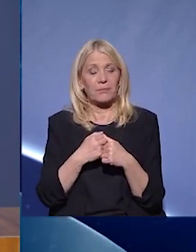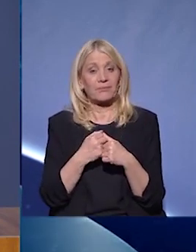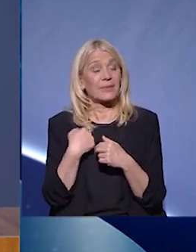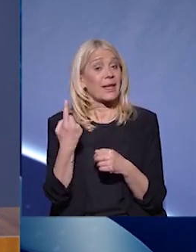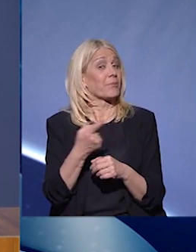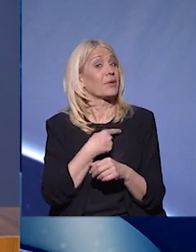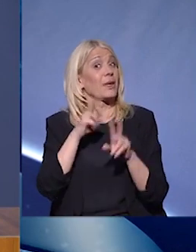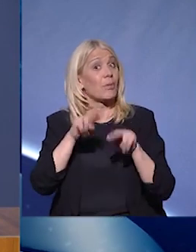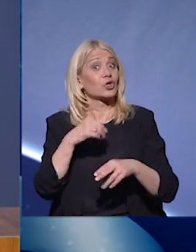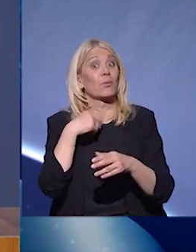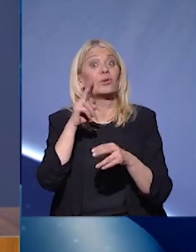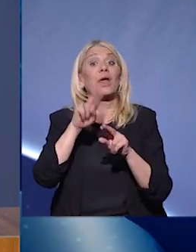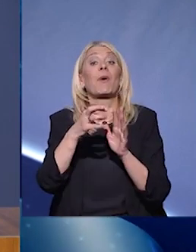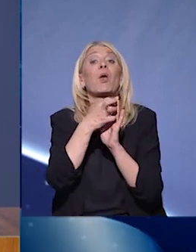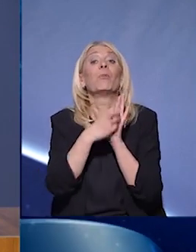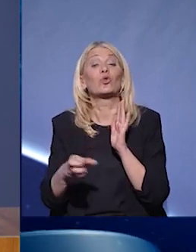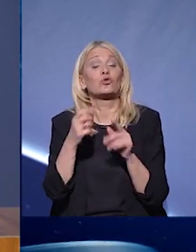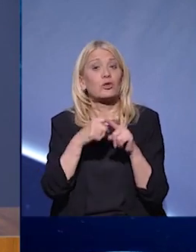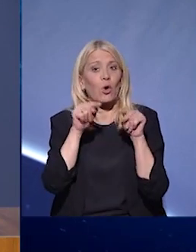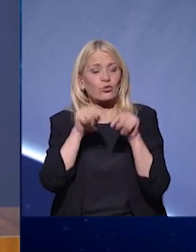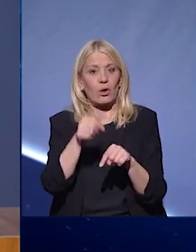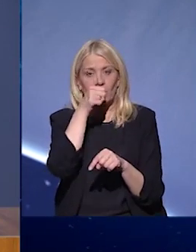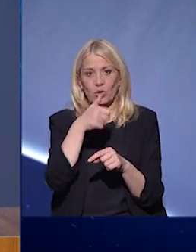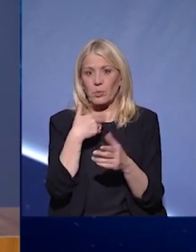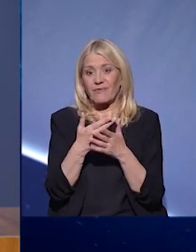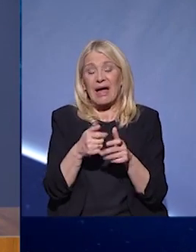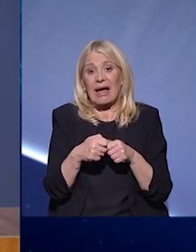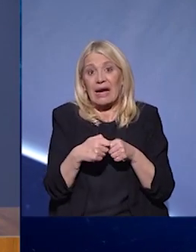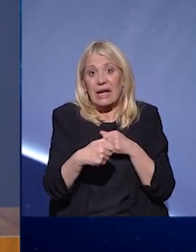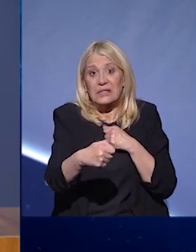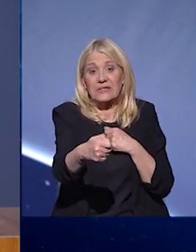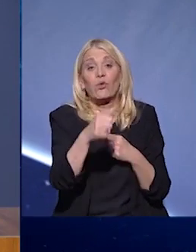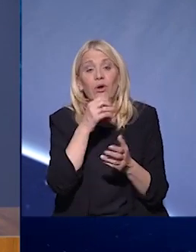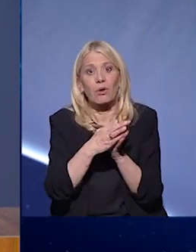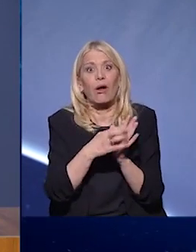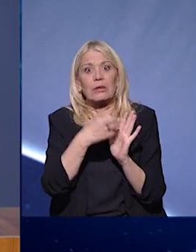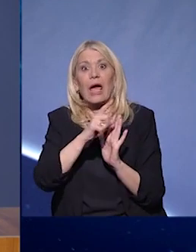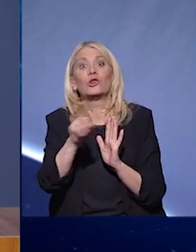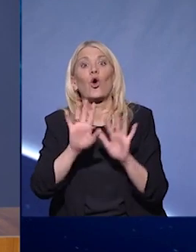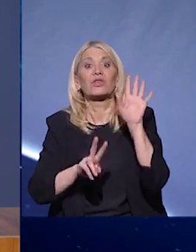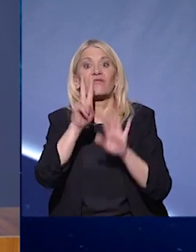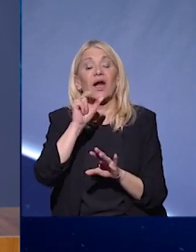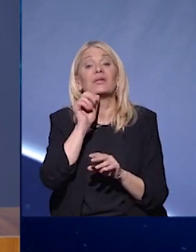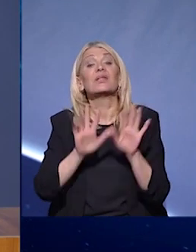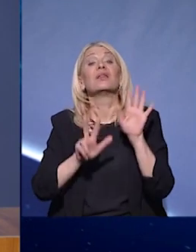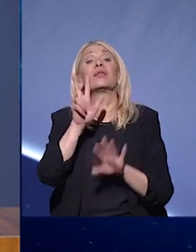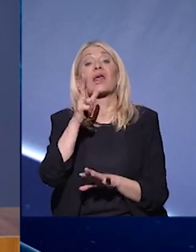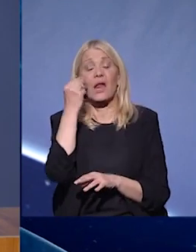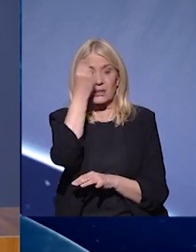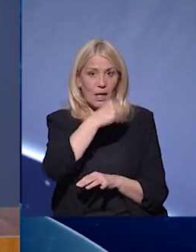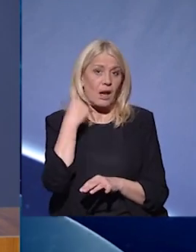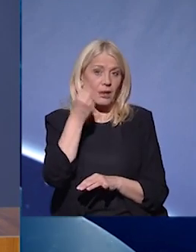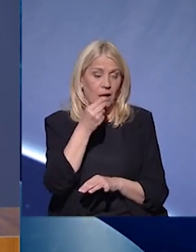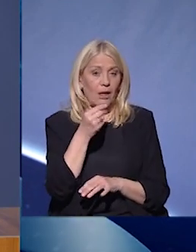mi možemo da imamo i produžetak zbog toga što smo ovo sve razvukli, pa da to traje i do 12. i do 13. nedelje.